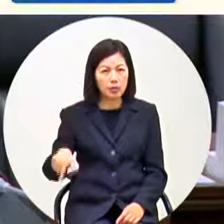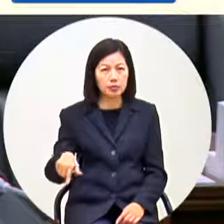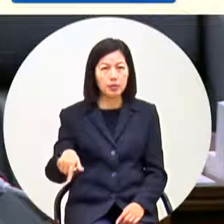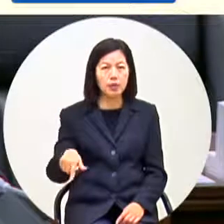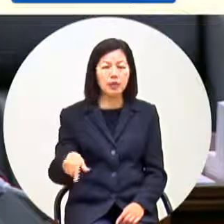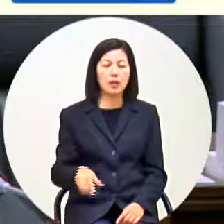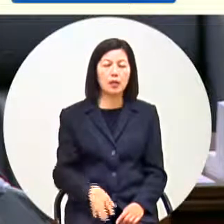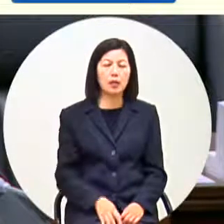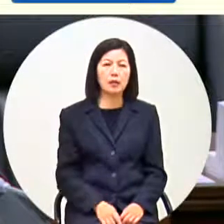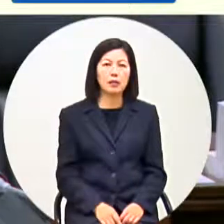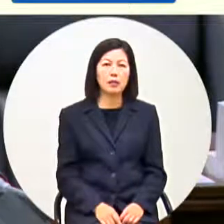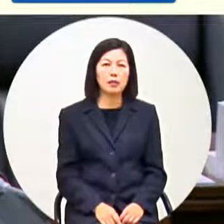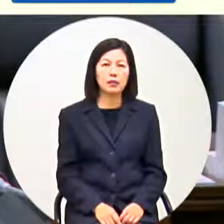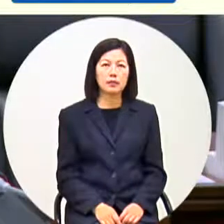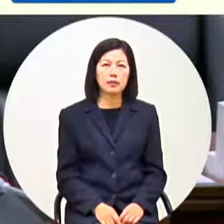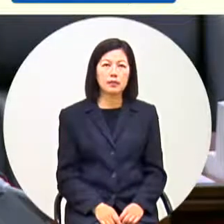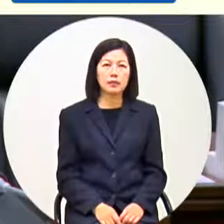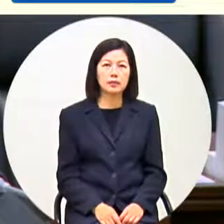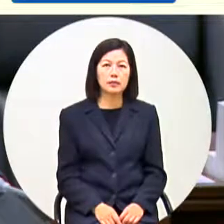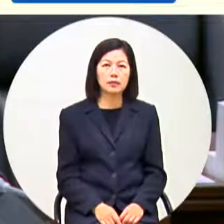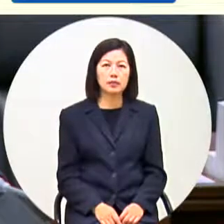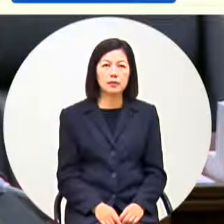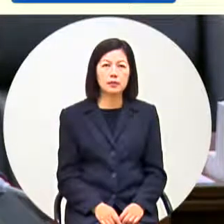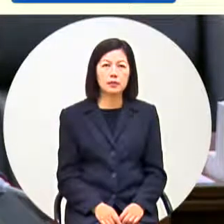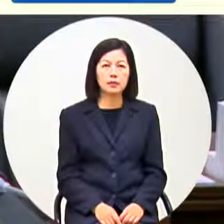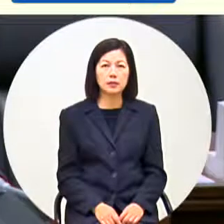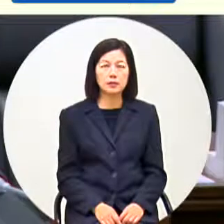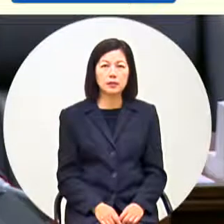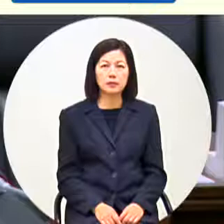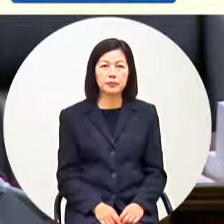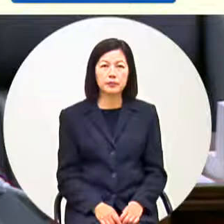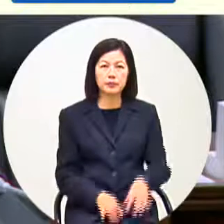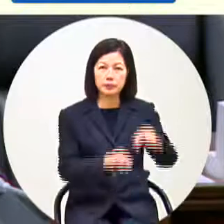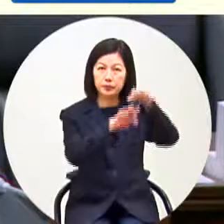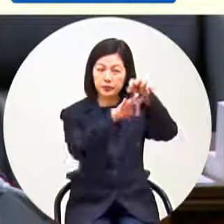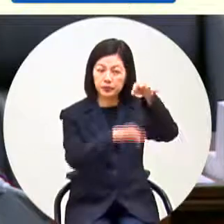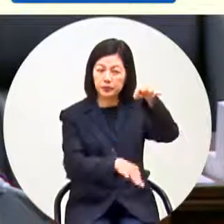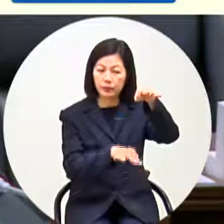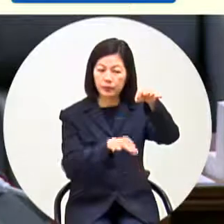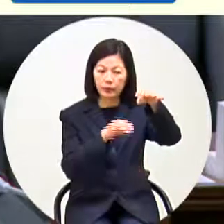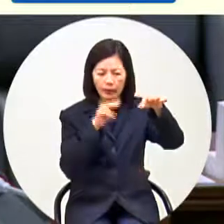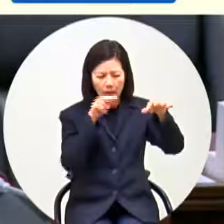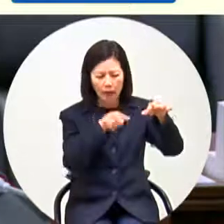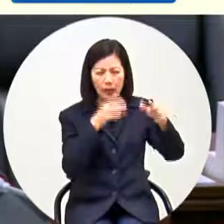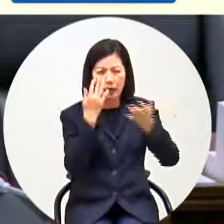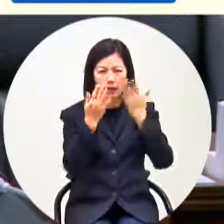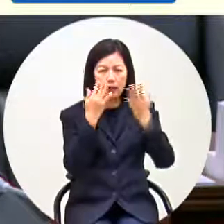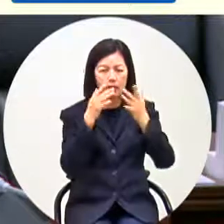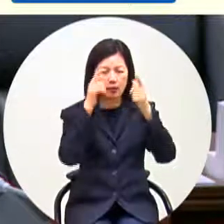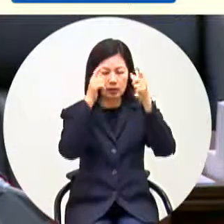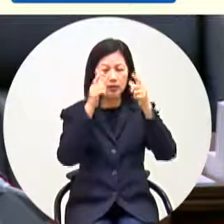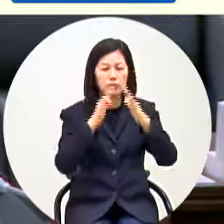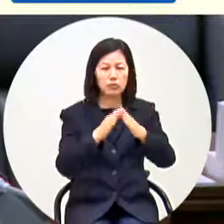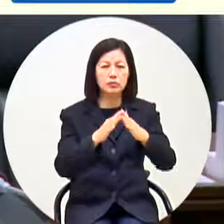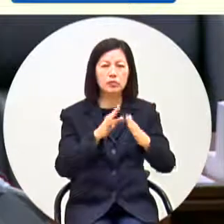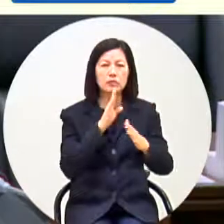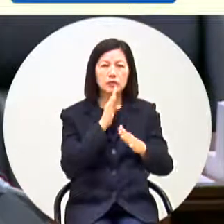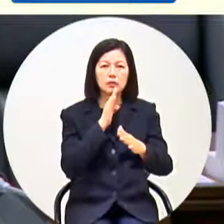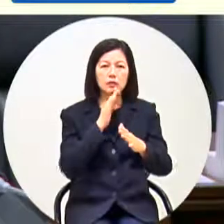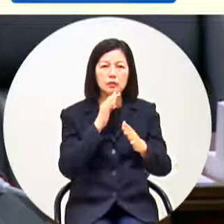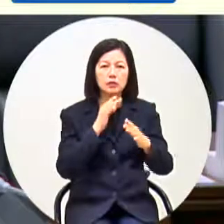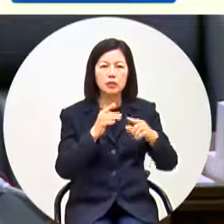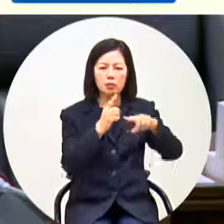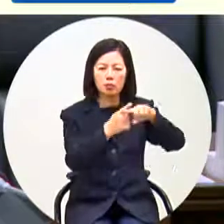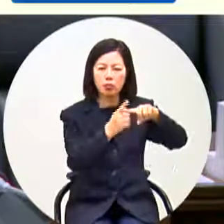那从这个数据可以看出哦，我们高雄市其实落在中位数以下，那